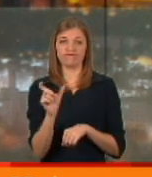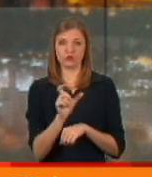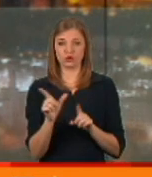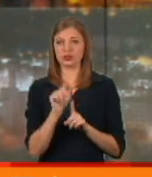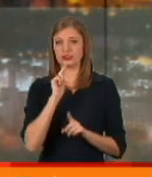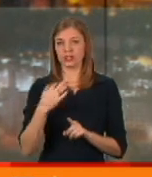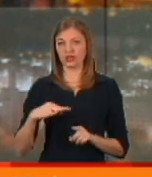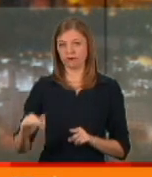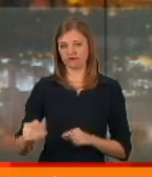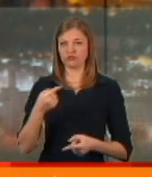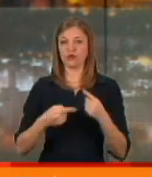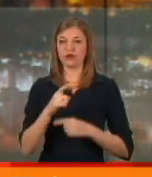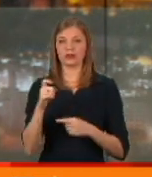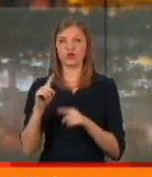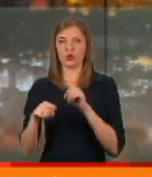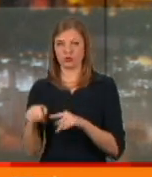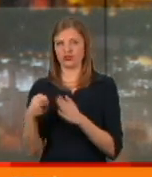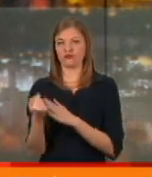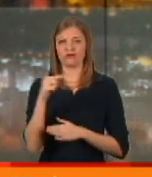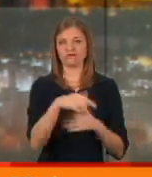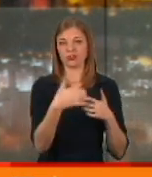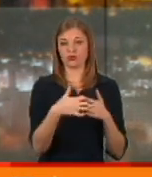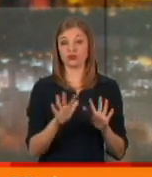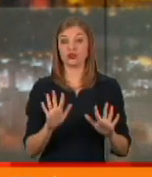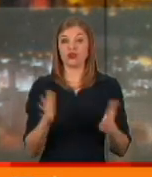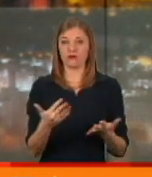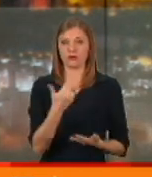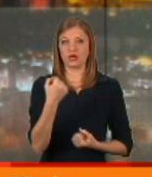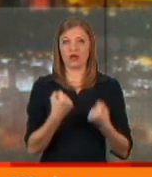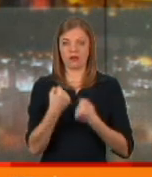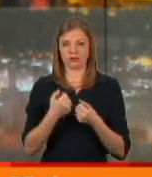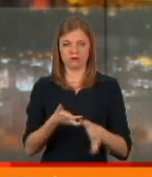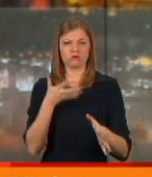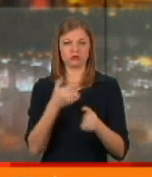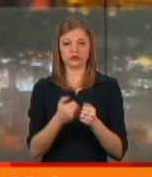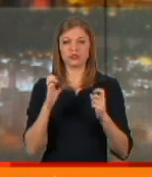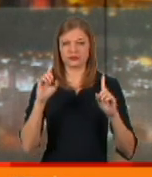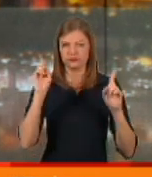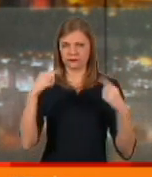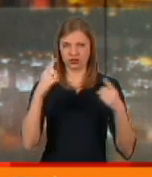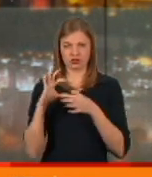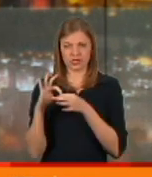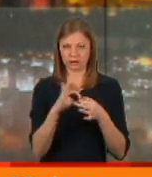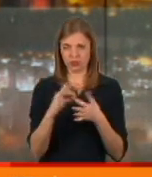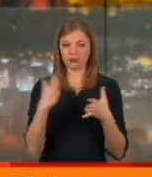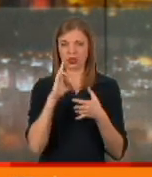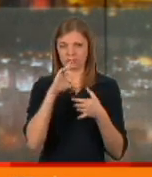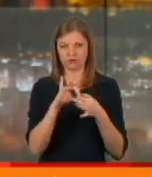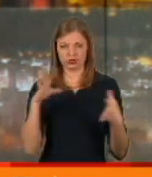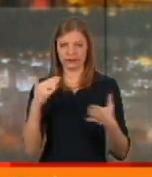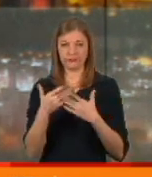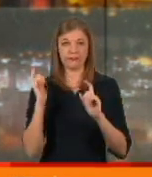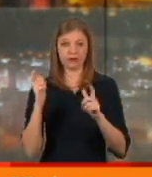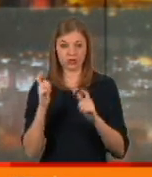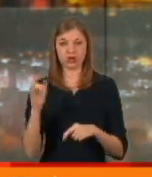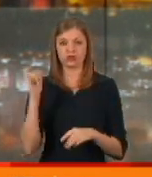з трирічним сином поверталося від родичів до Херсона, коли раптом їхня автівка зіткнулася з величезним причепом, що відірвався від